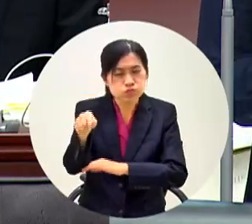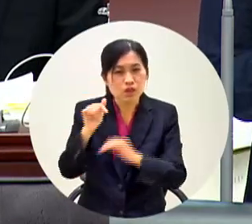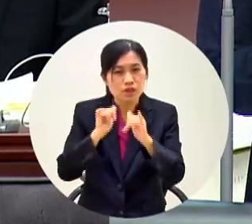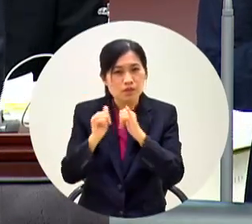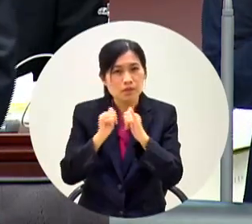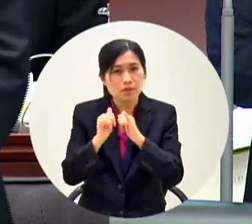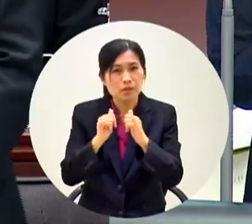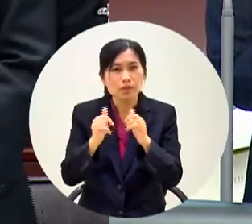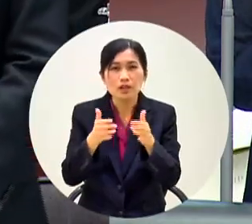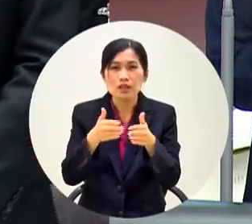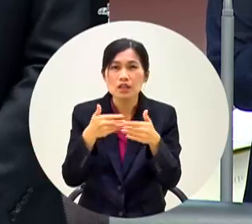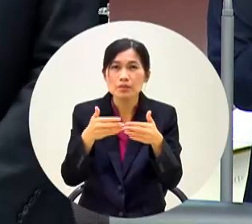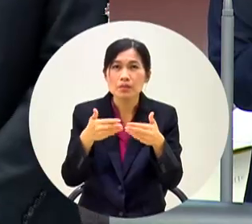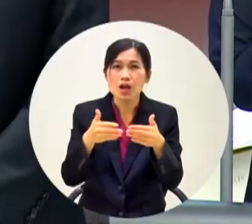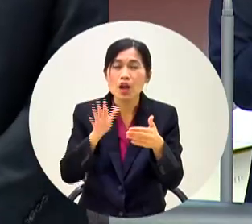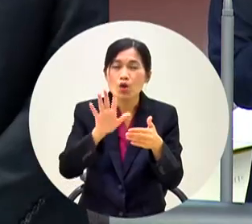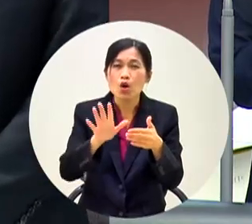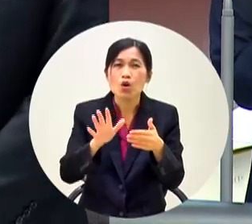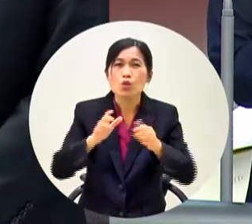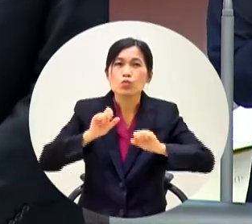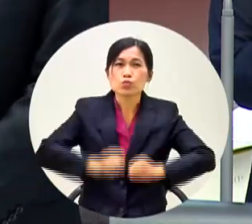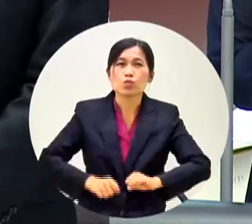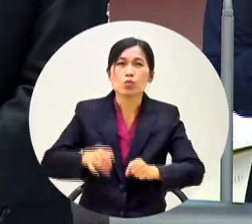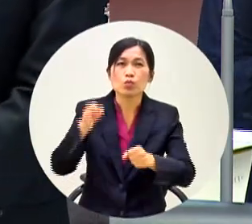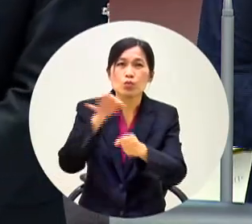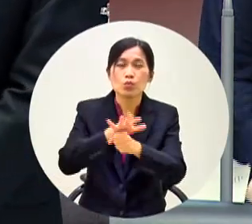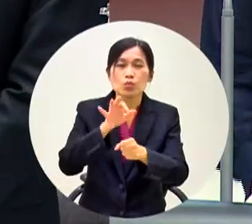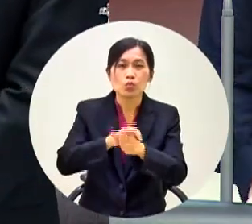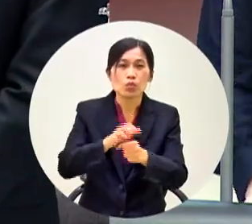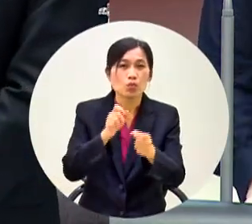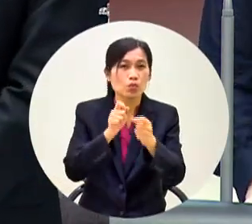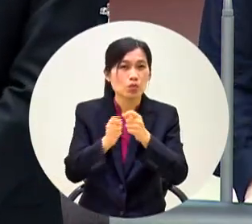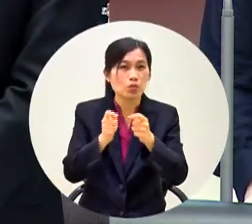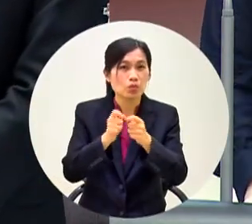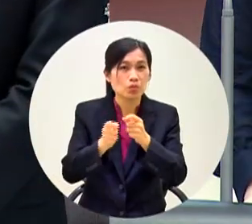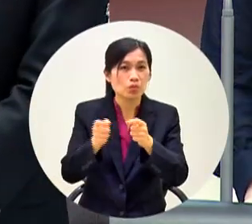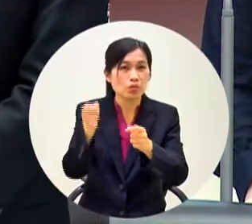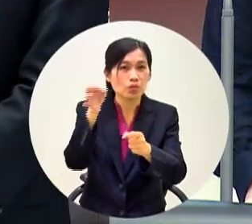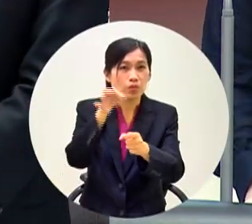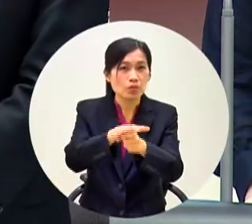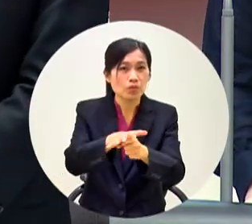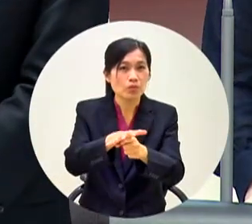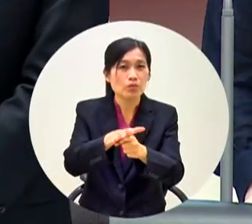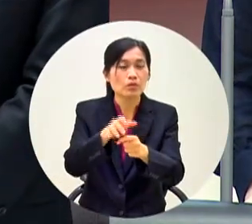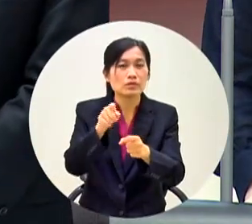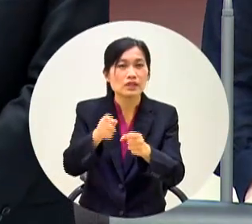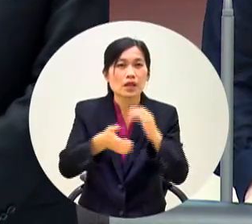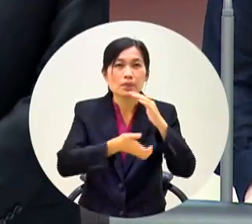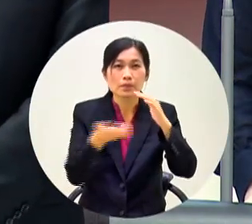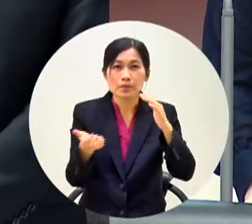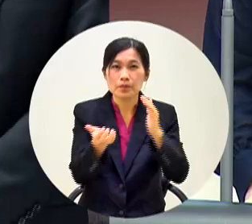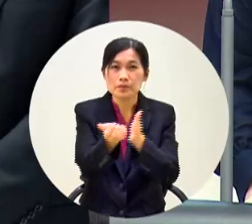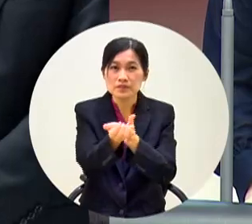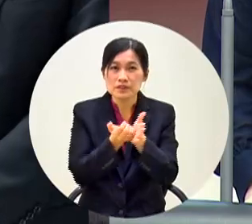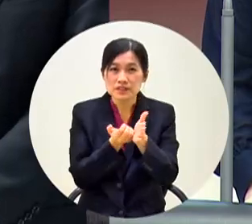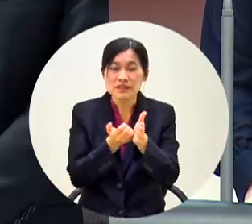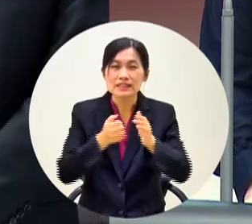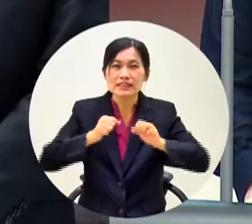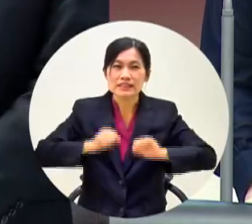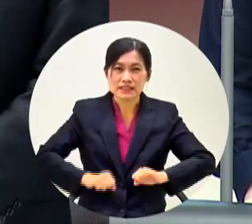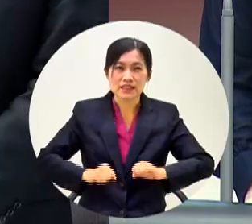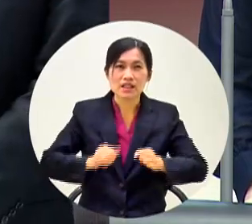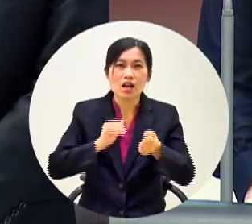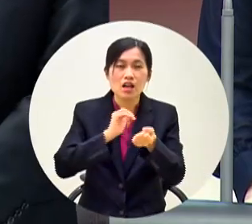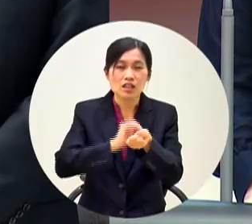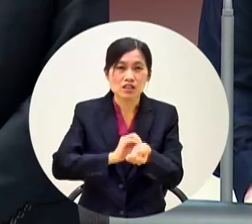谓的健康的补偿费？那是不是应该在他迁村之前给予所谓的健康医疗的